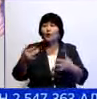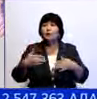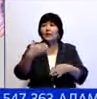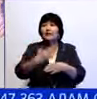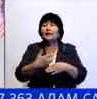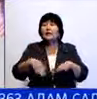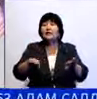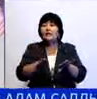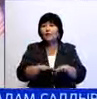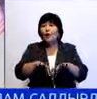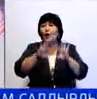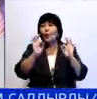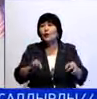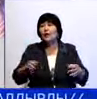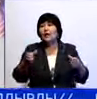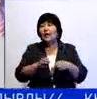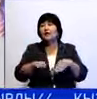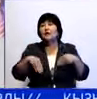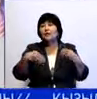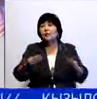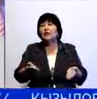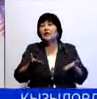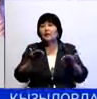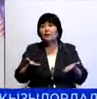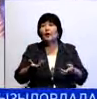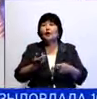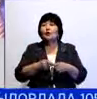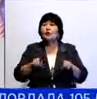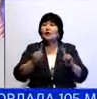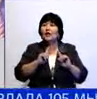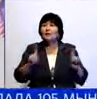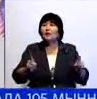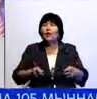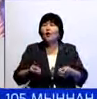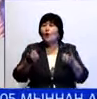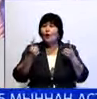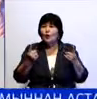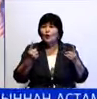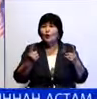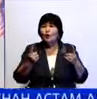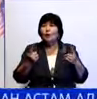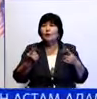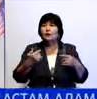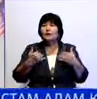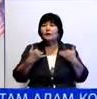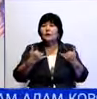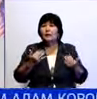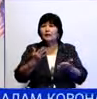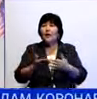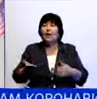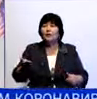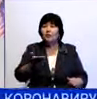кез келген өнер коллективіне беріле бермейтін сондай бір үлкен жүлде болатын.